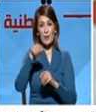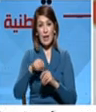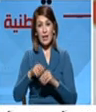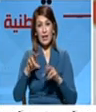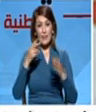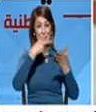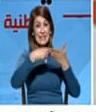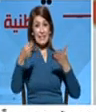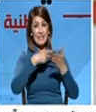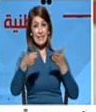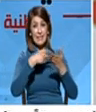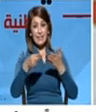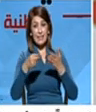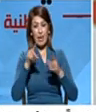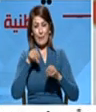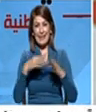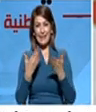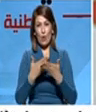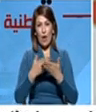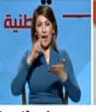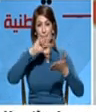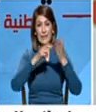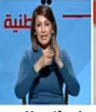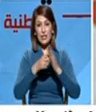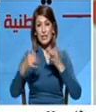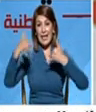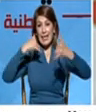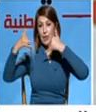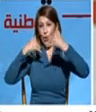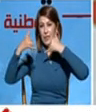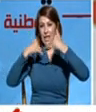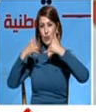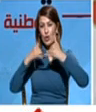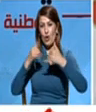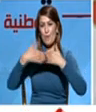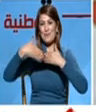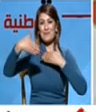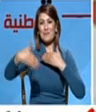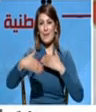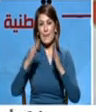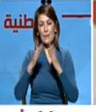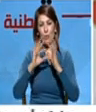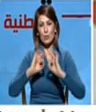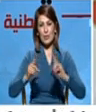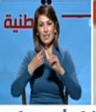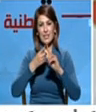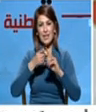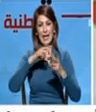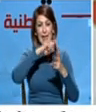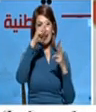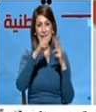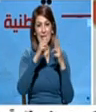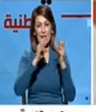في وقت الوقت الوقت ال بالتالي من بعد واتفقنا مع ال اه